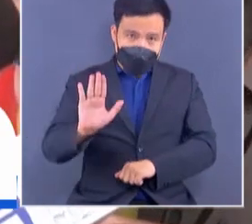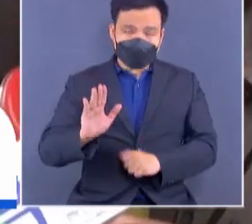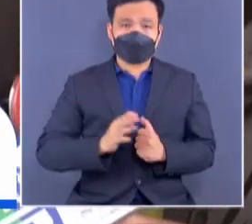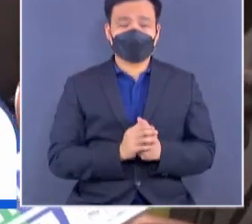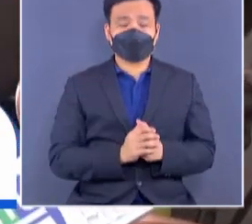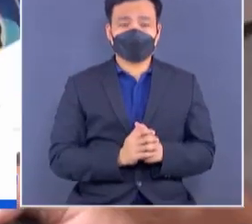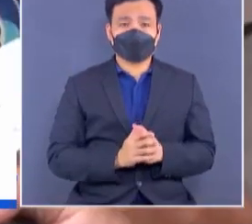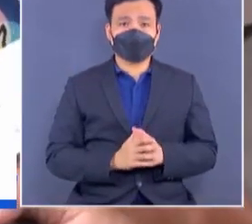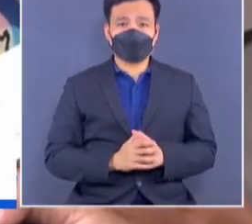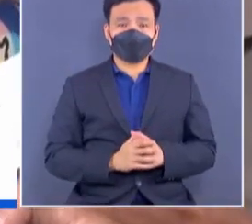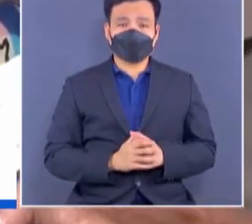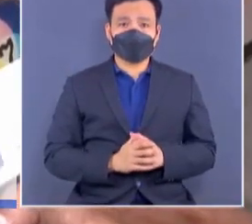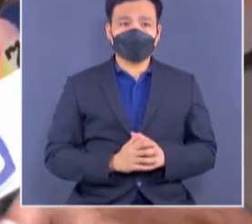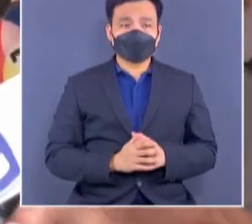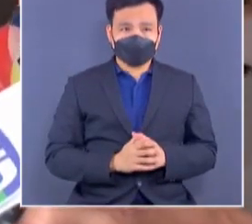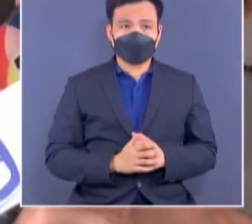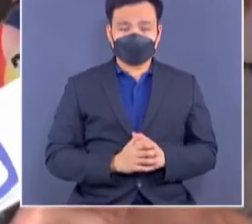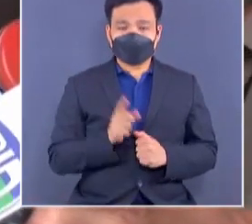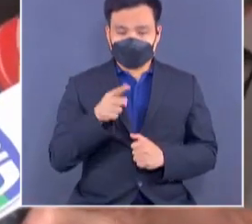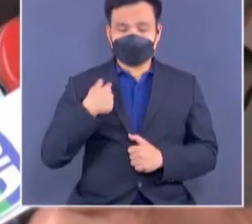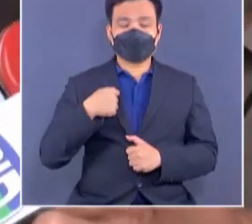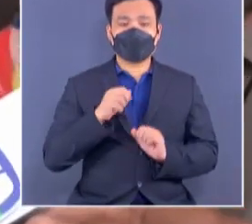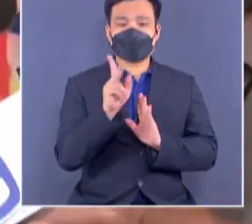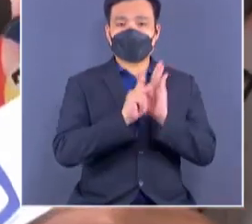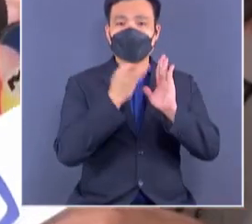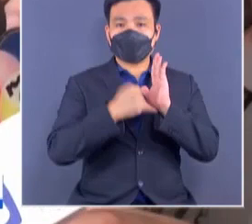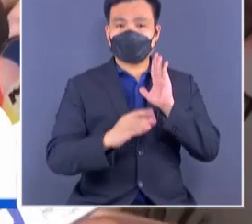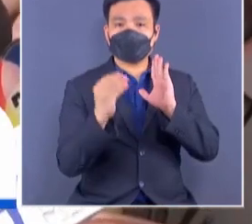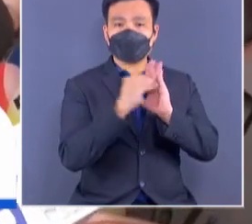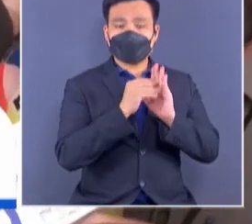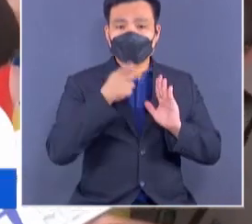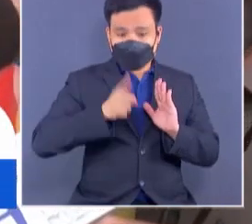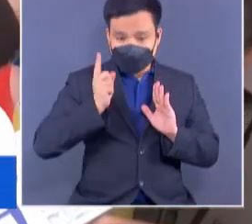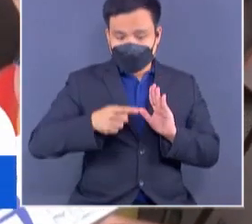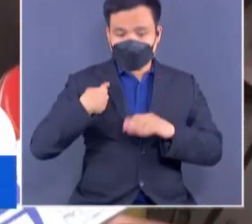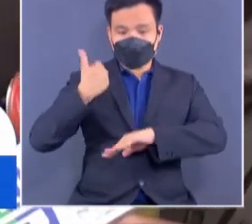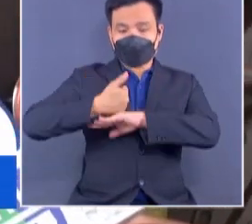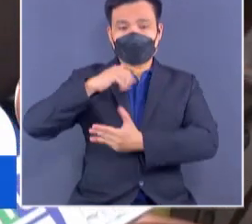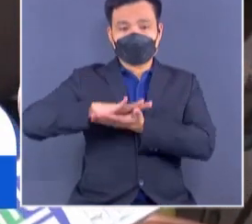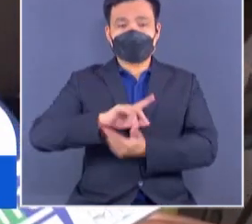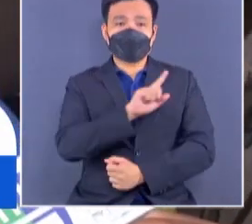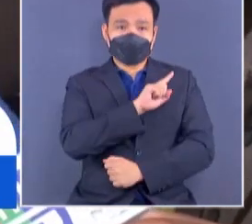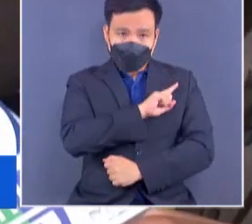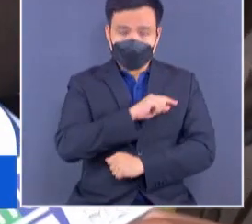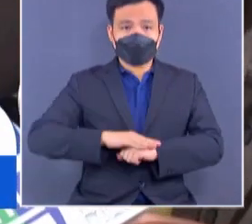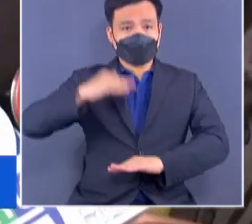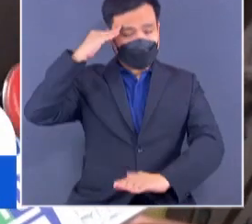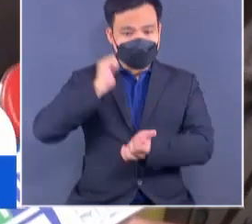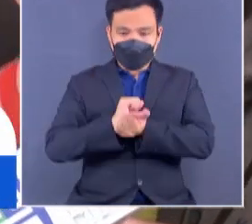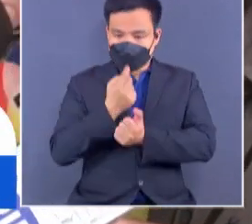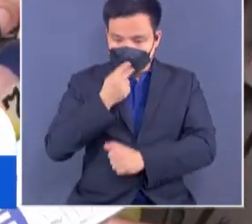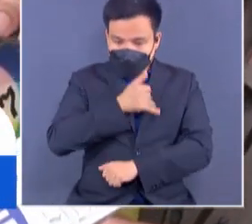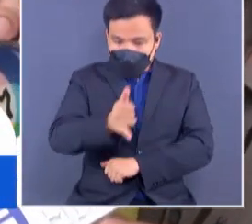ชัดๆครับ ประกาศถือว่าเป็นกฎหมายเพราะนั้นผู้อำนวยการโรงเรียนนั้นก็ต้องรับผิดชอบเจ้าหน้าที่ตำรวจก็ต้องตาม